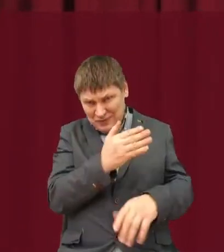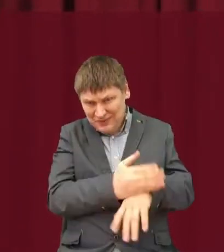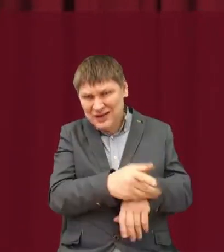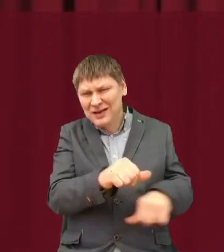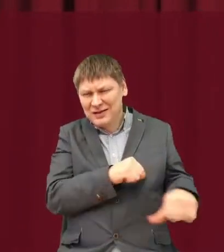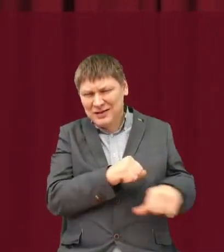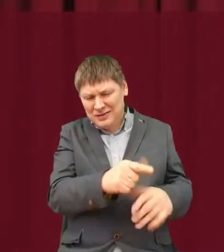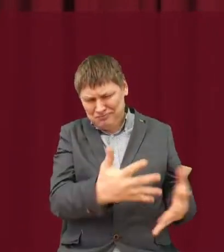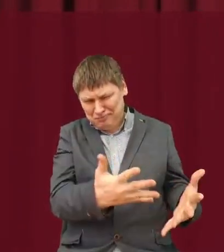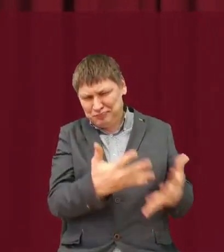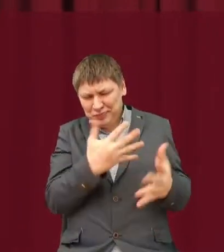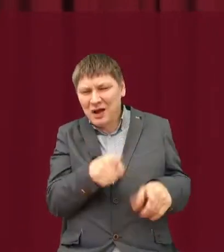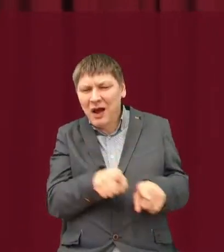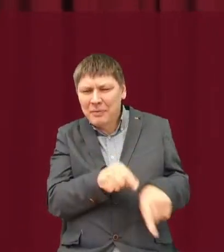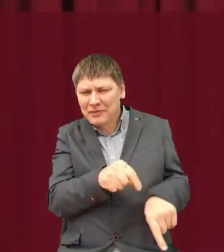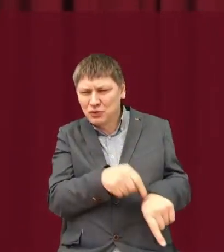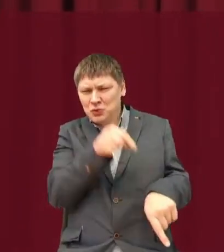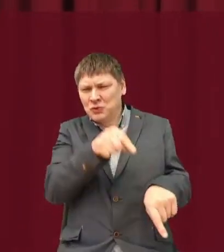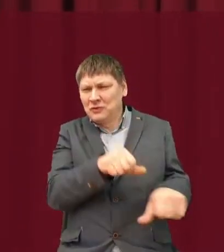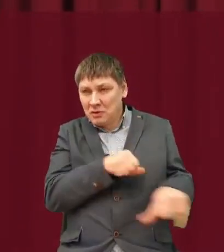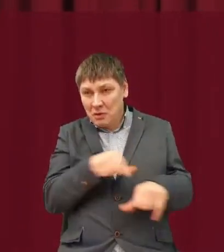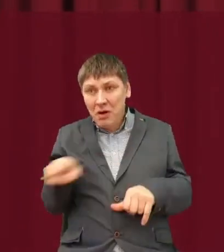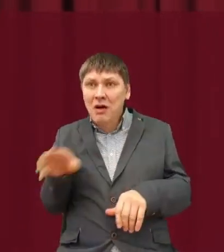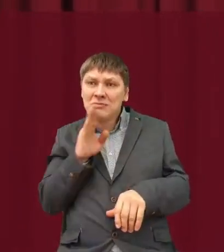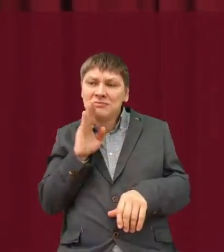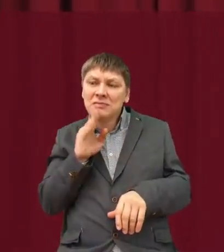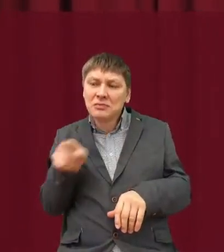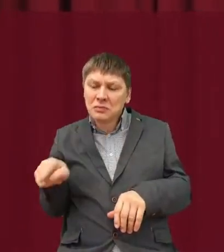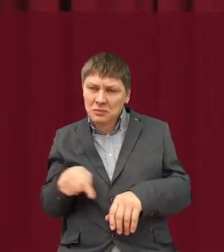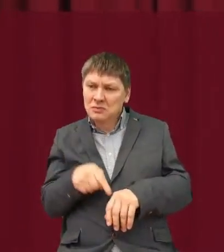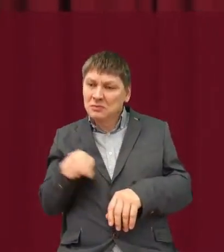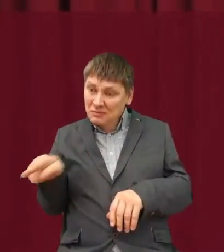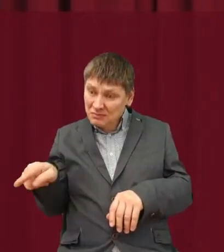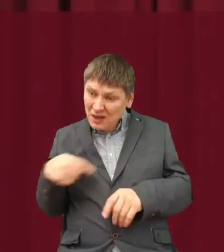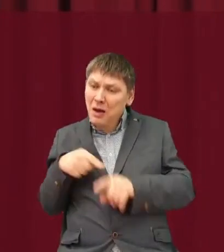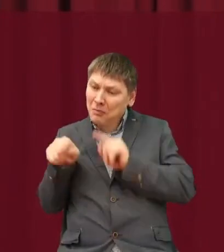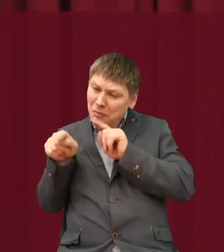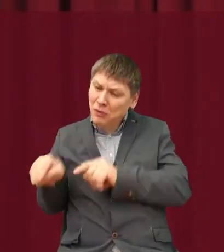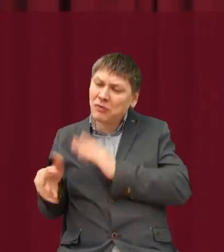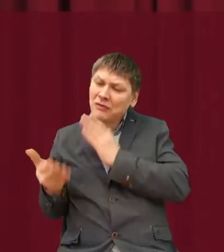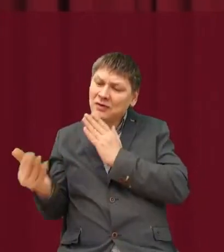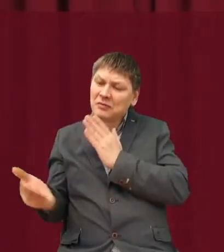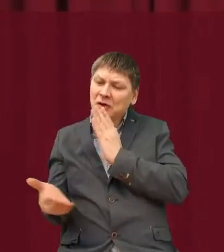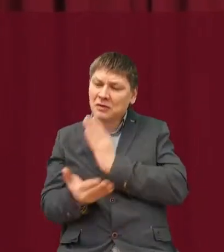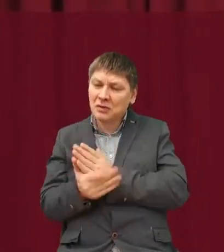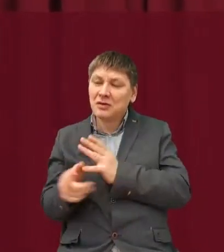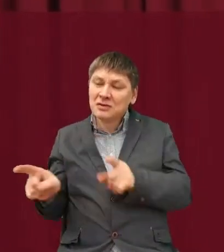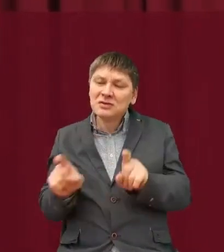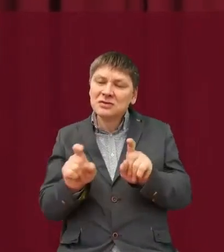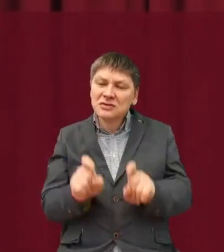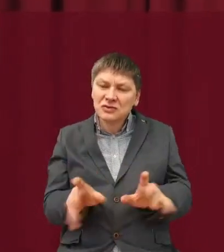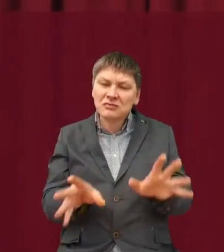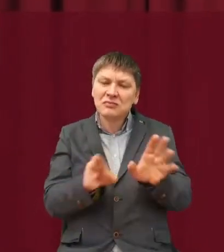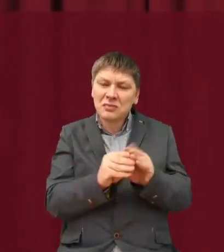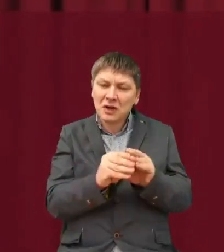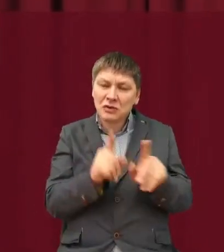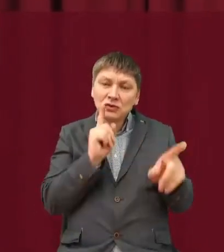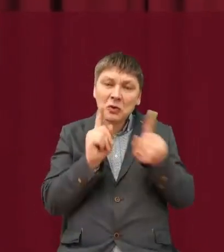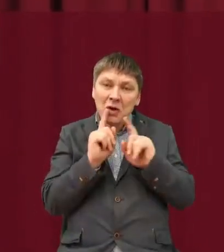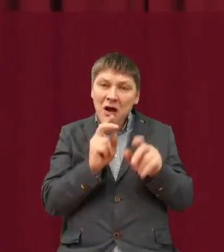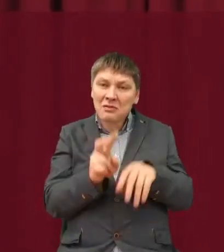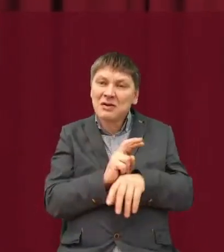они приходили и Бог видя искренность сестры сказал имею против тебя что ты сидишь собрании